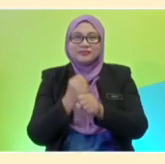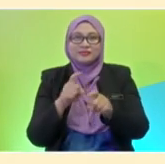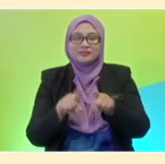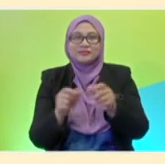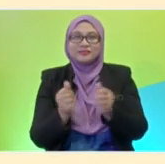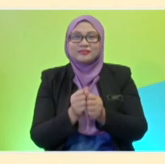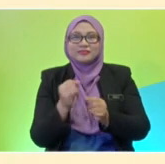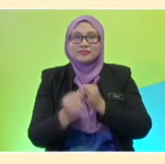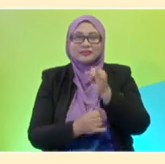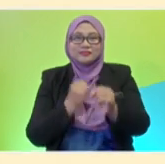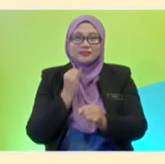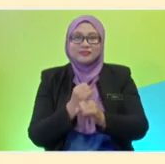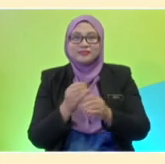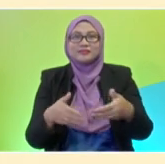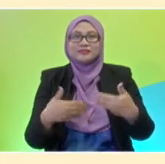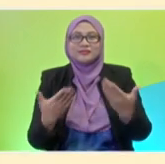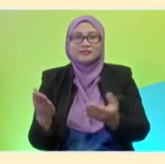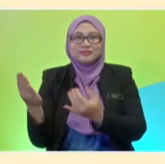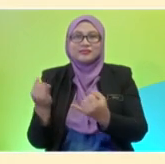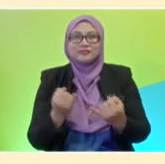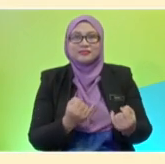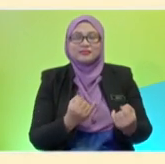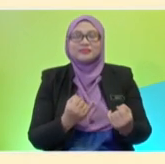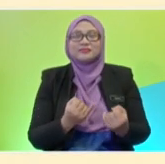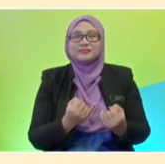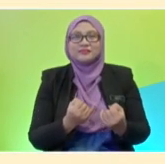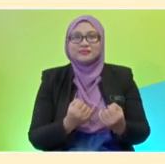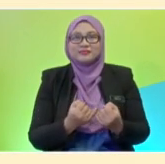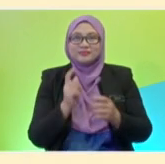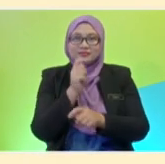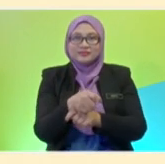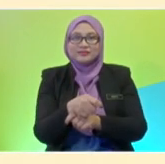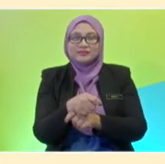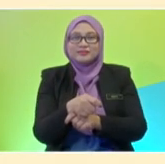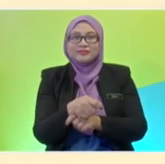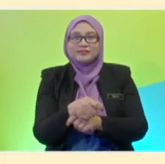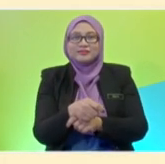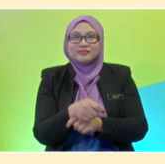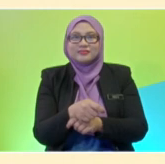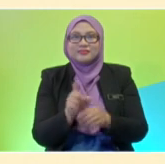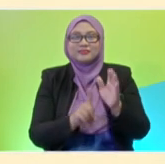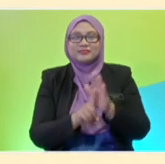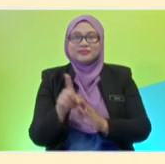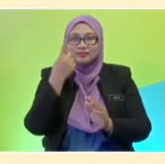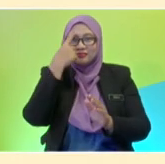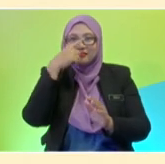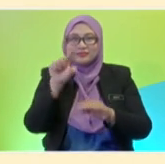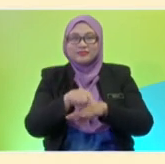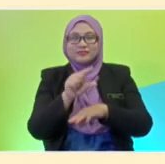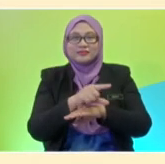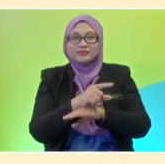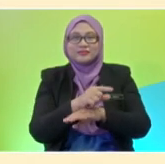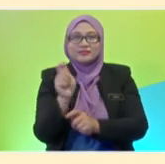diwujudkan bagi mengimpor berbagai peralatan pertanian bioteknologi tinggi untuk kegunaan petani tempatan antaranya